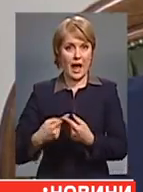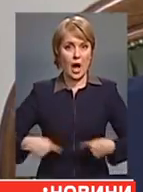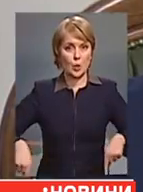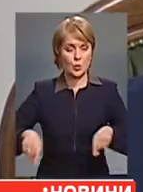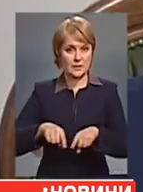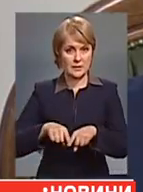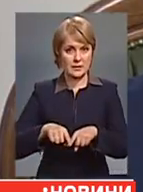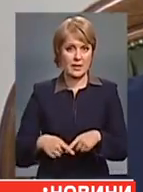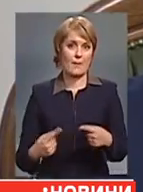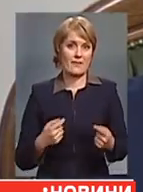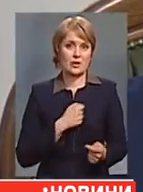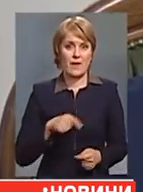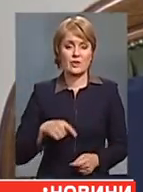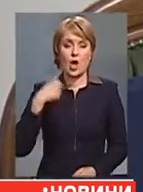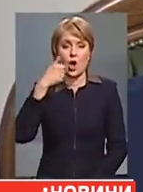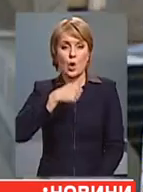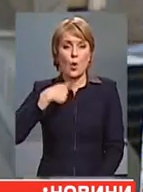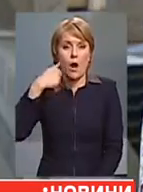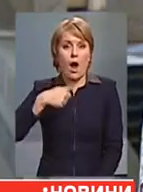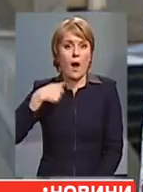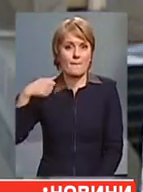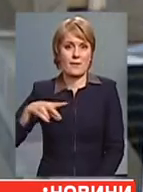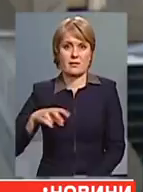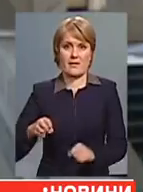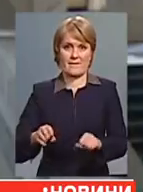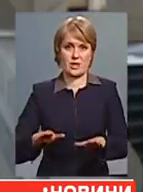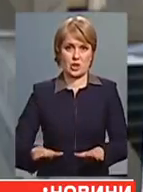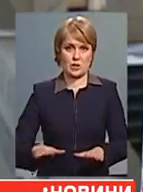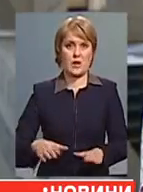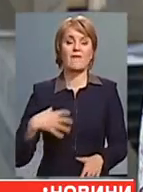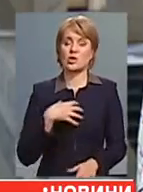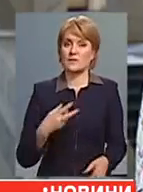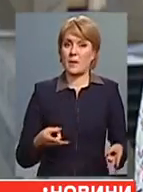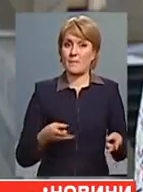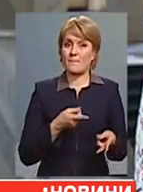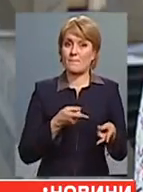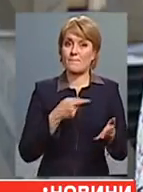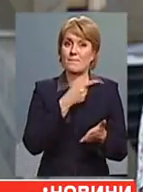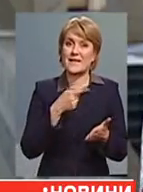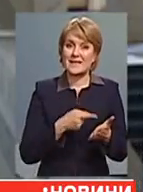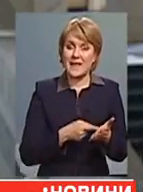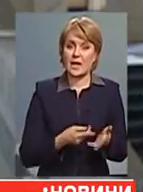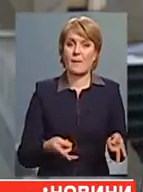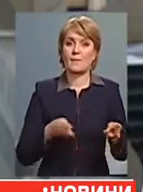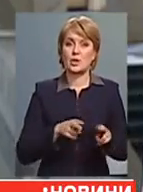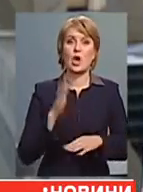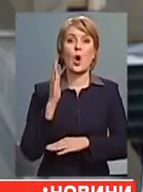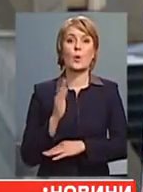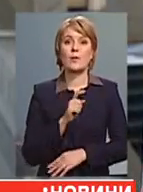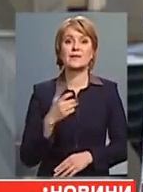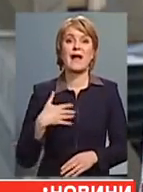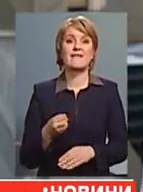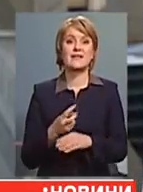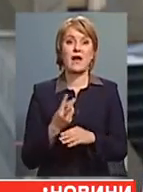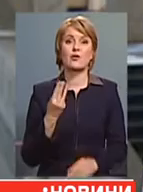жаль, вони вже роками не вирішені. Важливим питанням залишається голосування за відставку генпрокурора Віктора